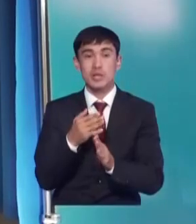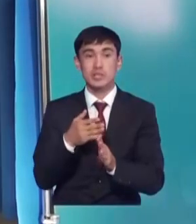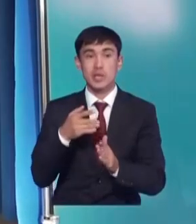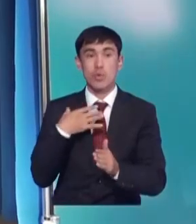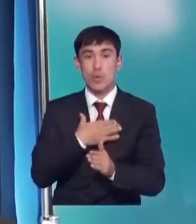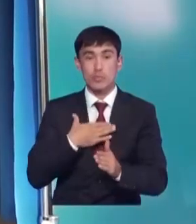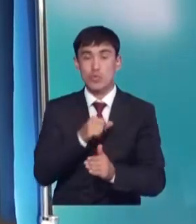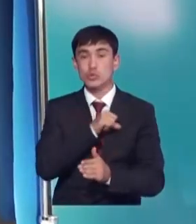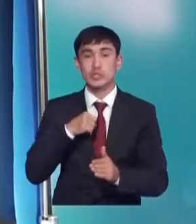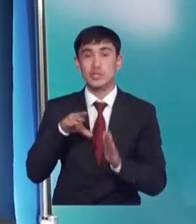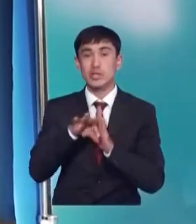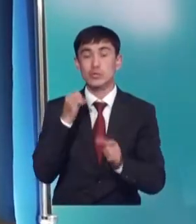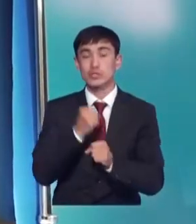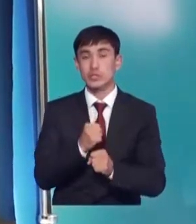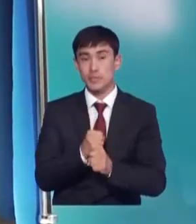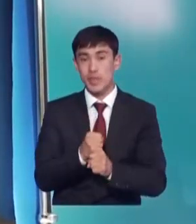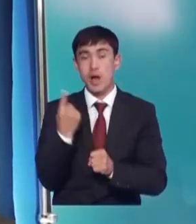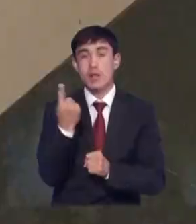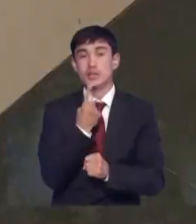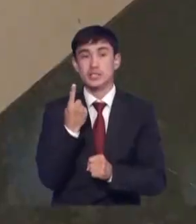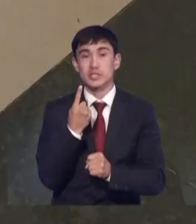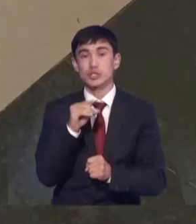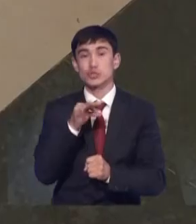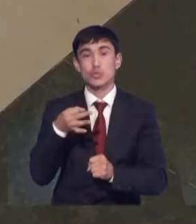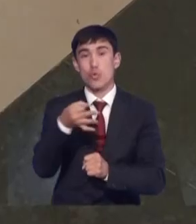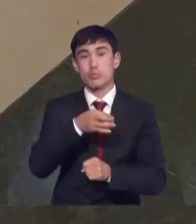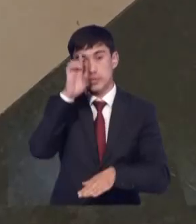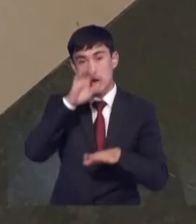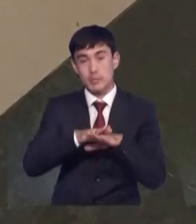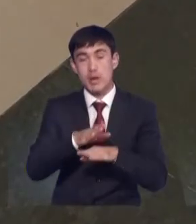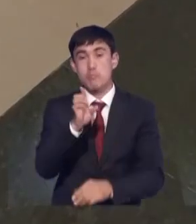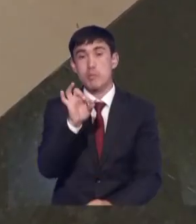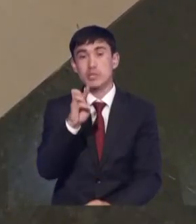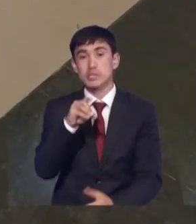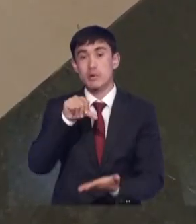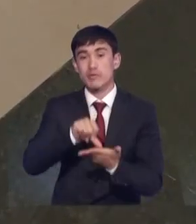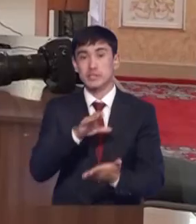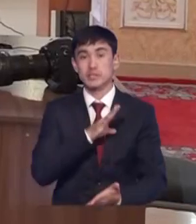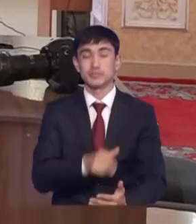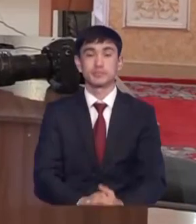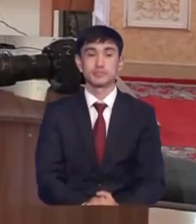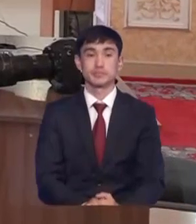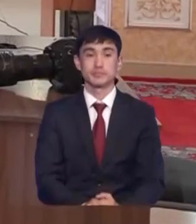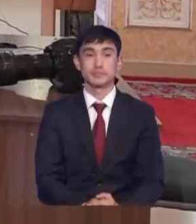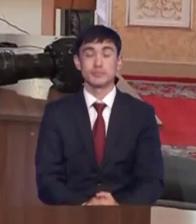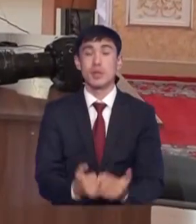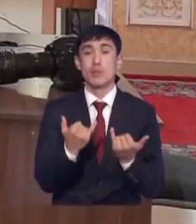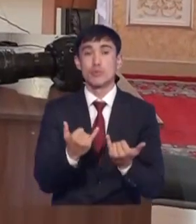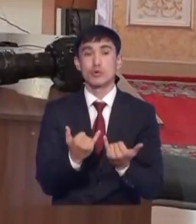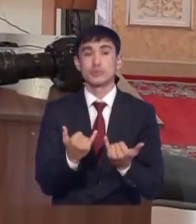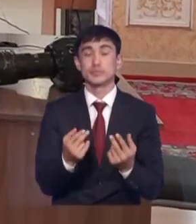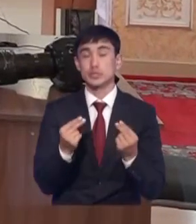пайымдап өз таңдауларын жасады. Алғашқы лекте Жетісу облысының әкімі Бейбіт Исабаев та бар. Бүгін шын